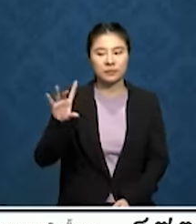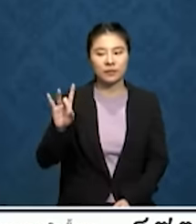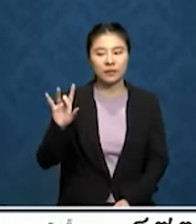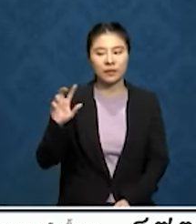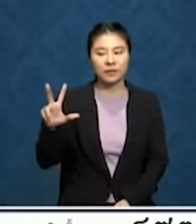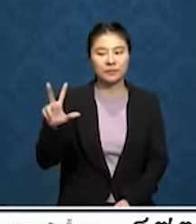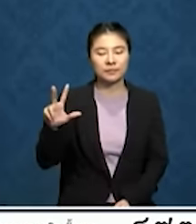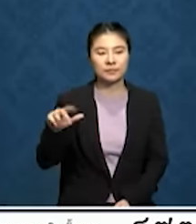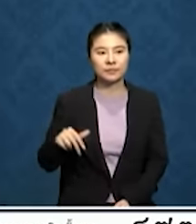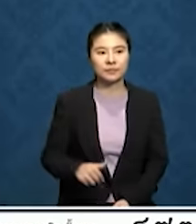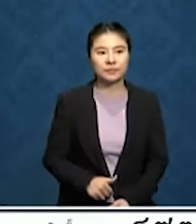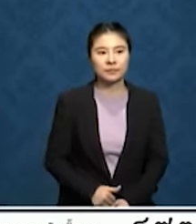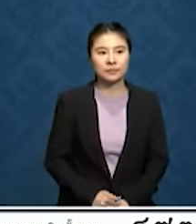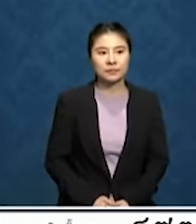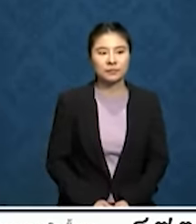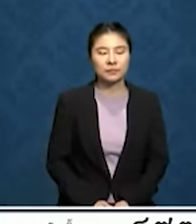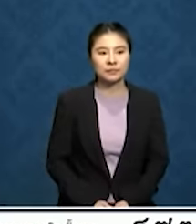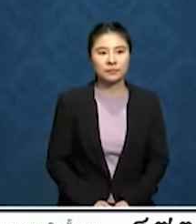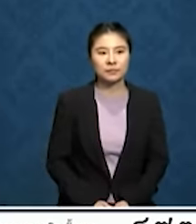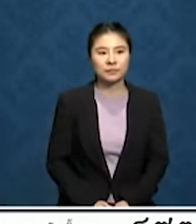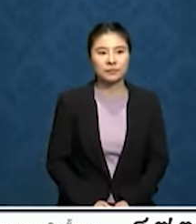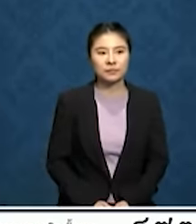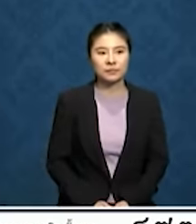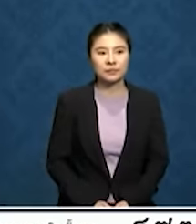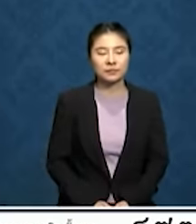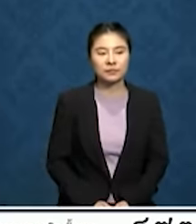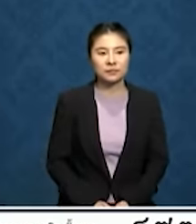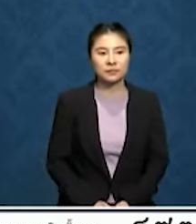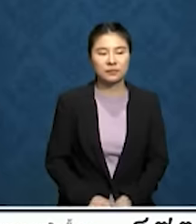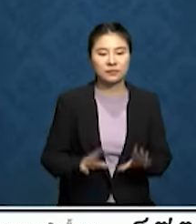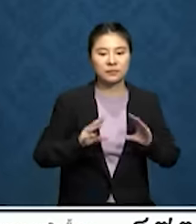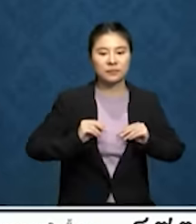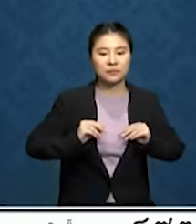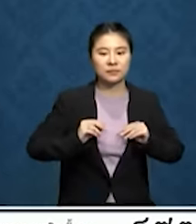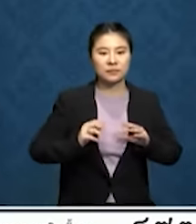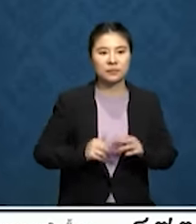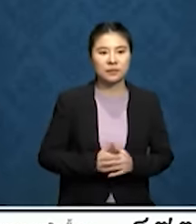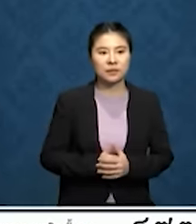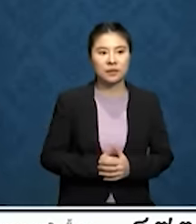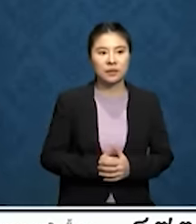283นางมณพรจเจริญศรี เห็นชอบค่ะ